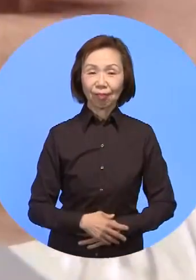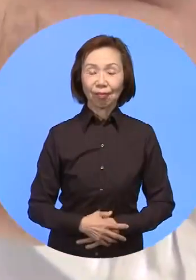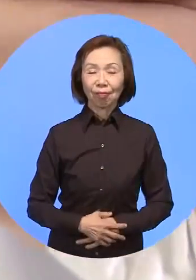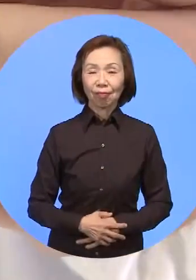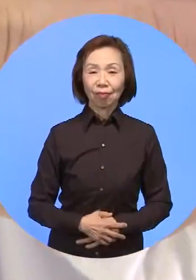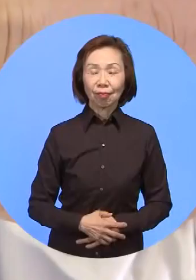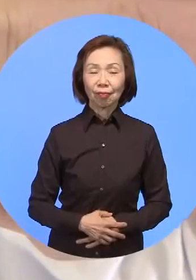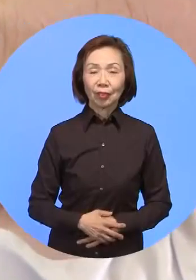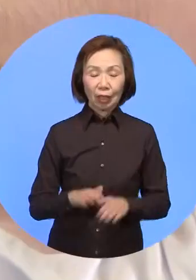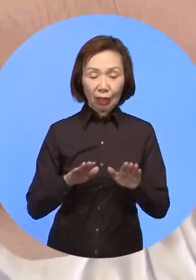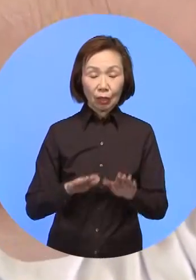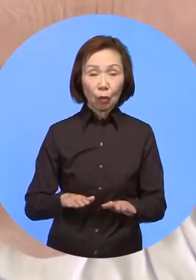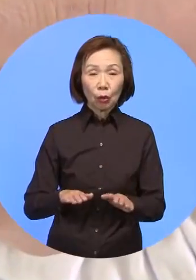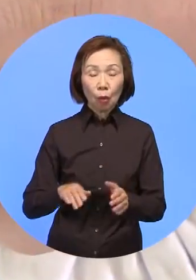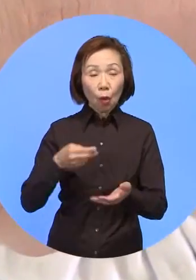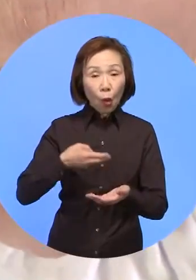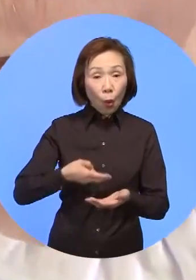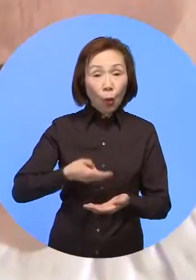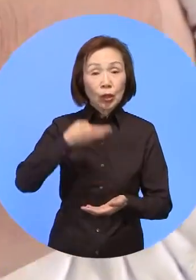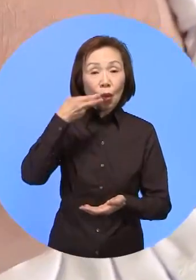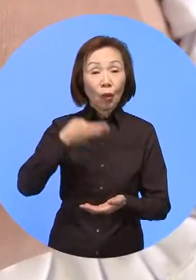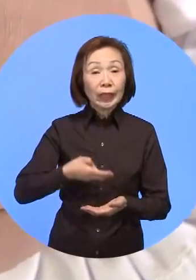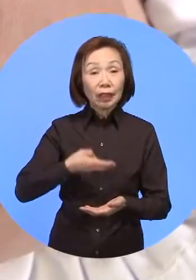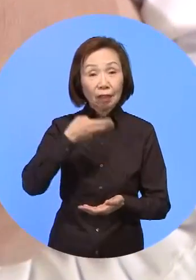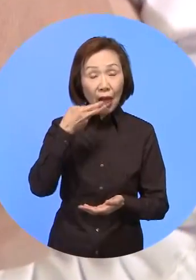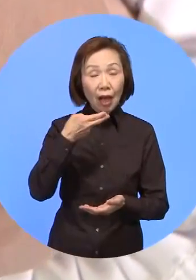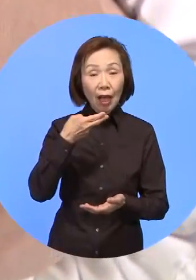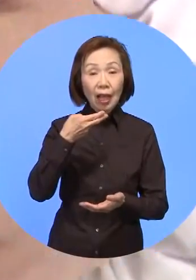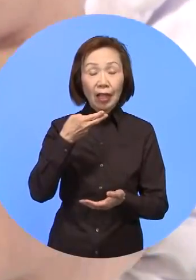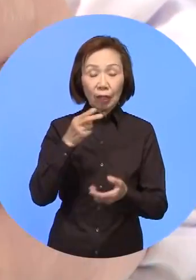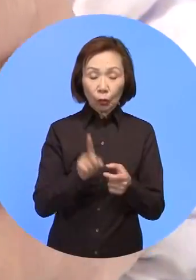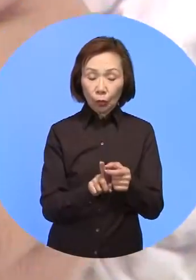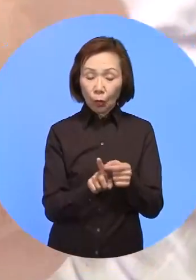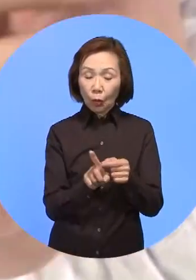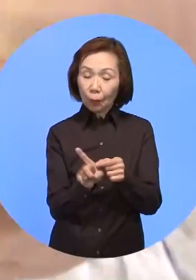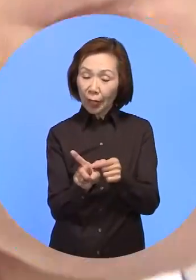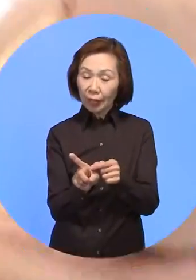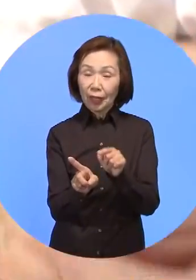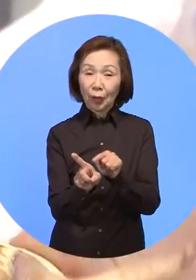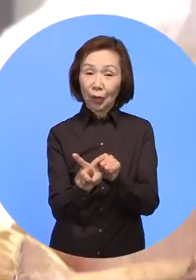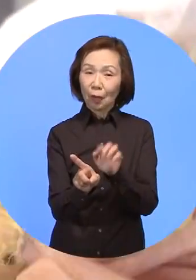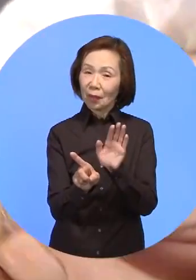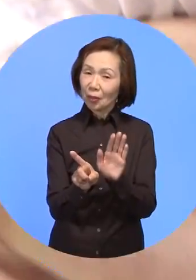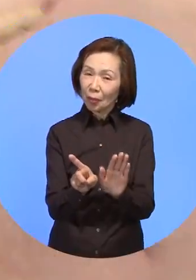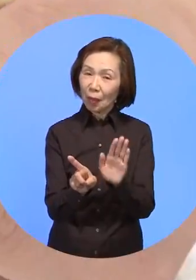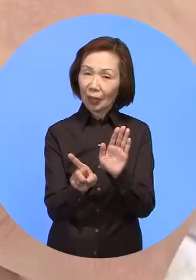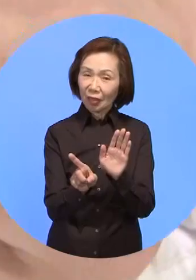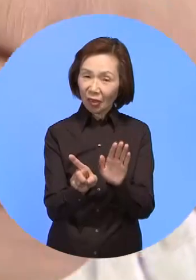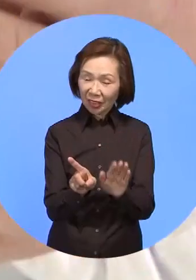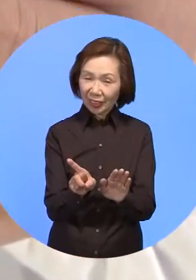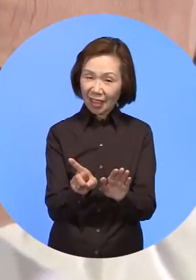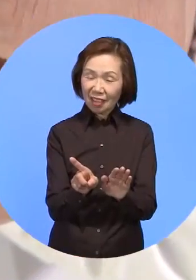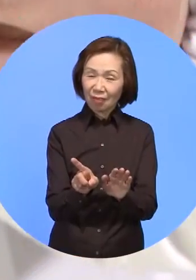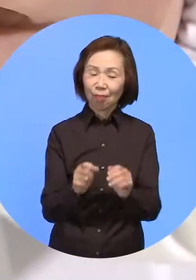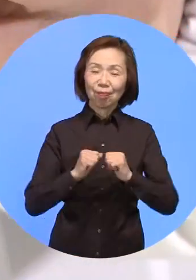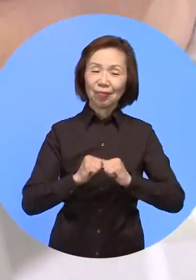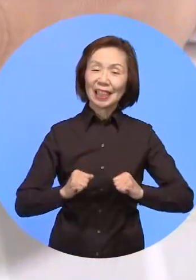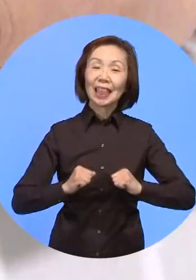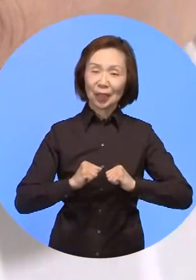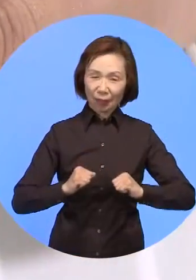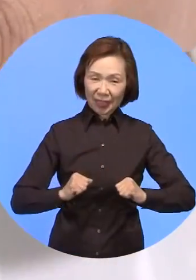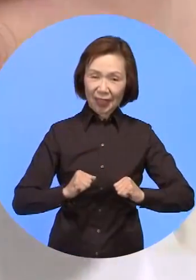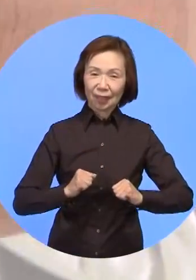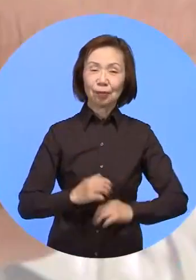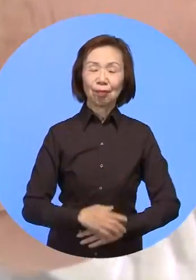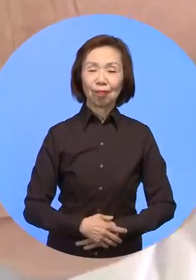。今日のお雑煮はすいたくわいのこのね目の出た可愛い形をねそのまま生か